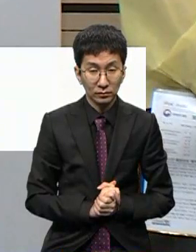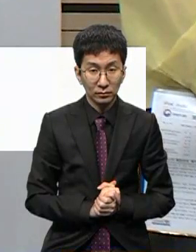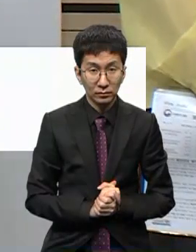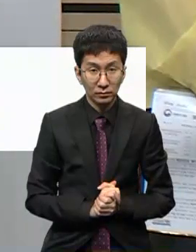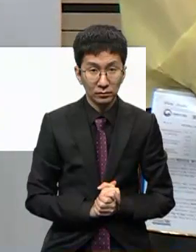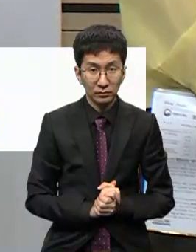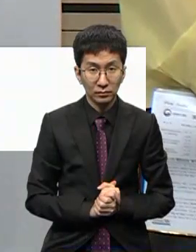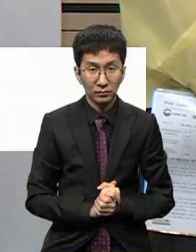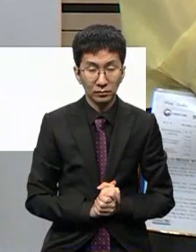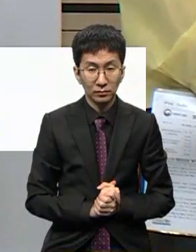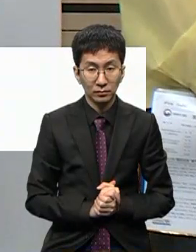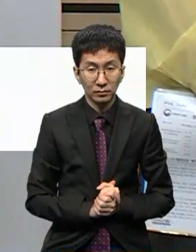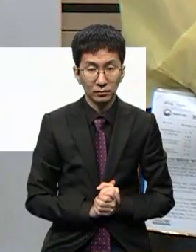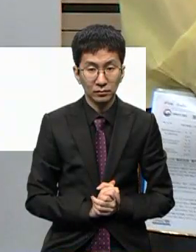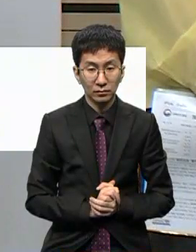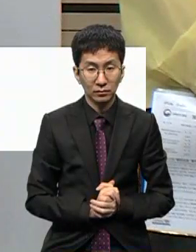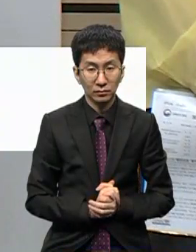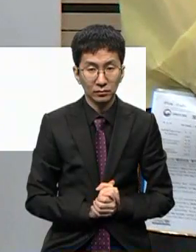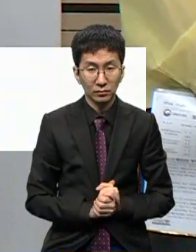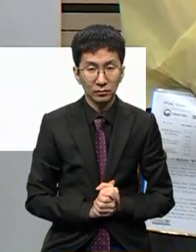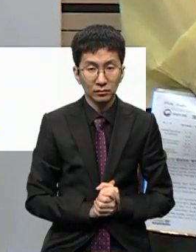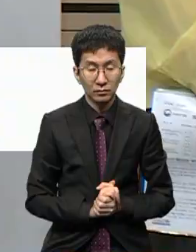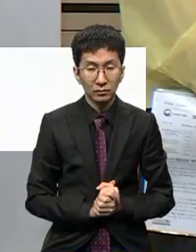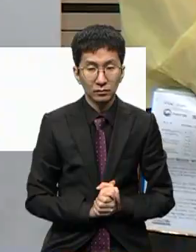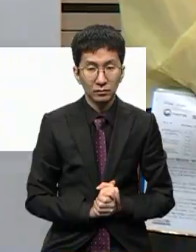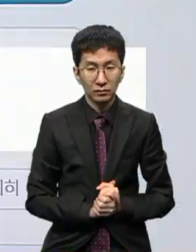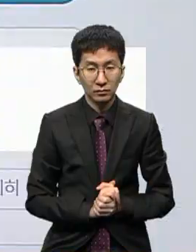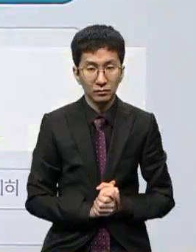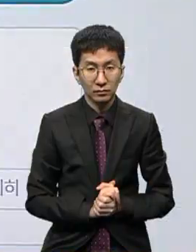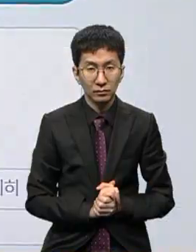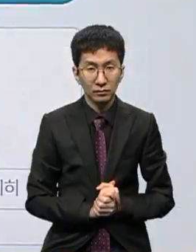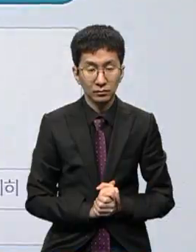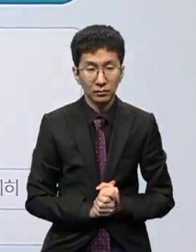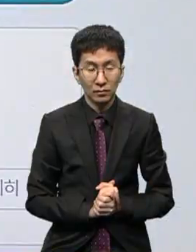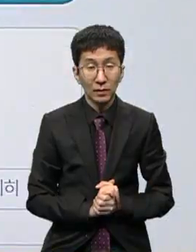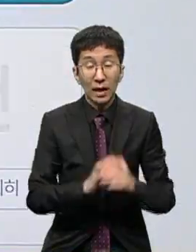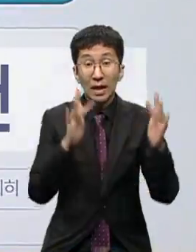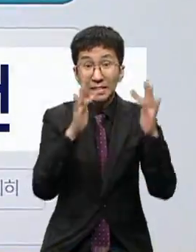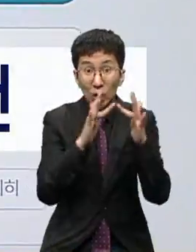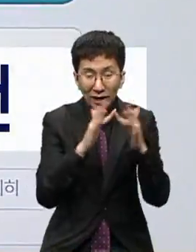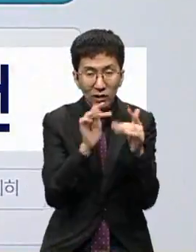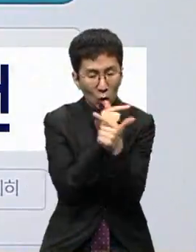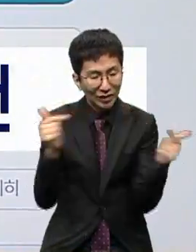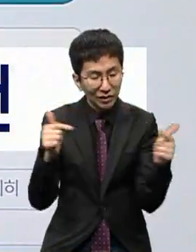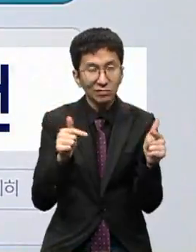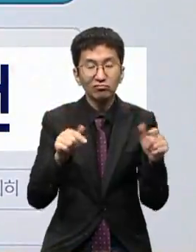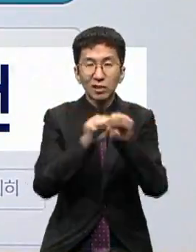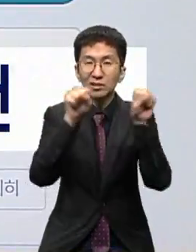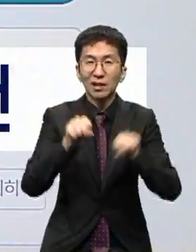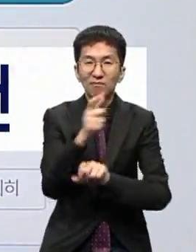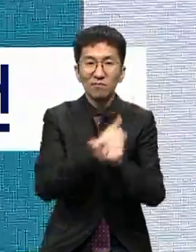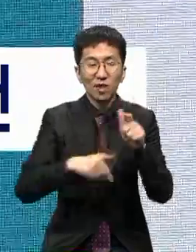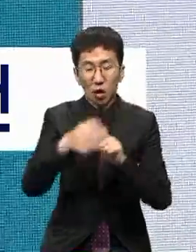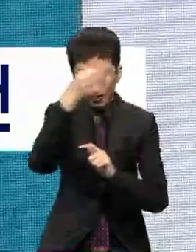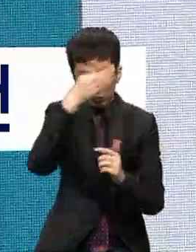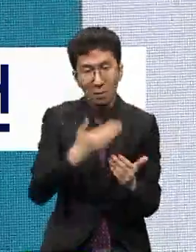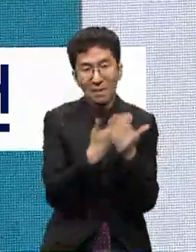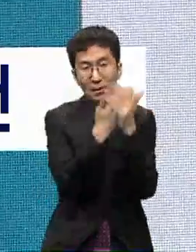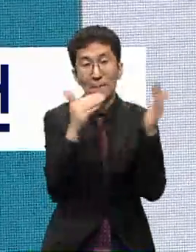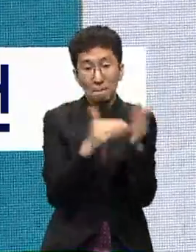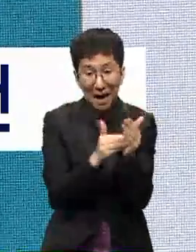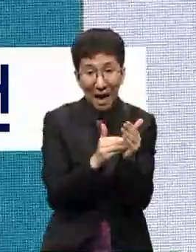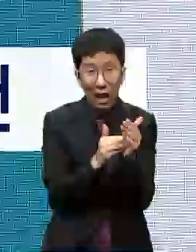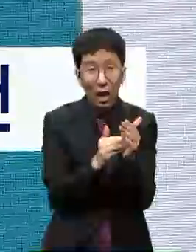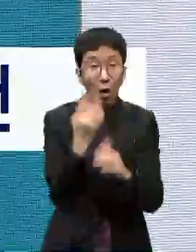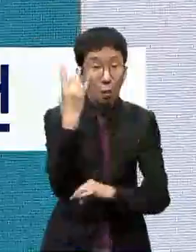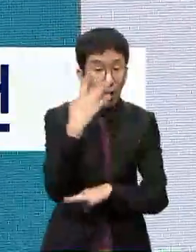인증서를 사전에 발급받아 주시기를 부탁드립니다 서버 도 확충에 시간당 처리 건수를 30만 원에서 100만